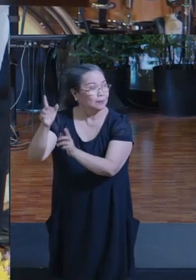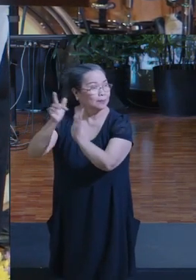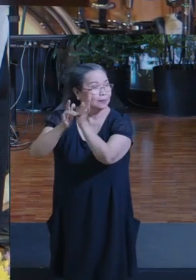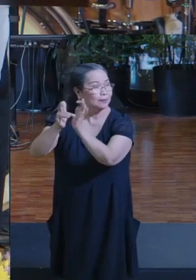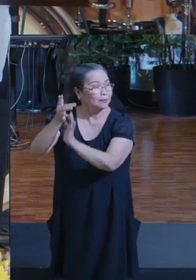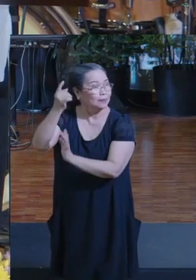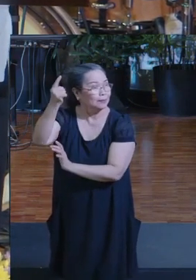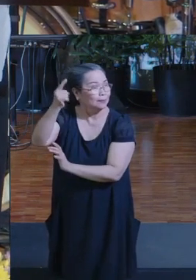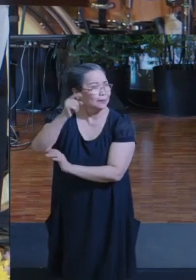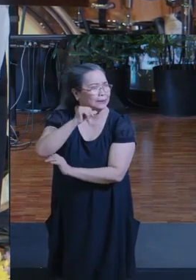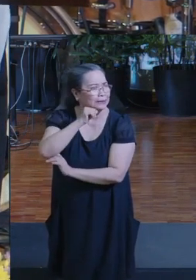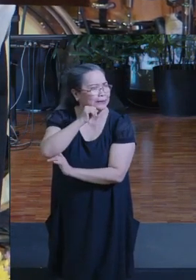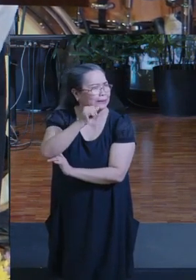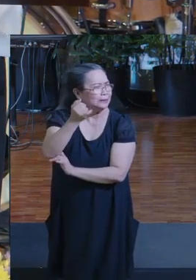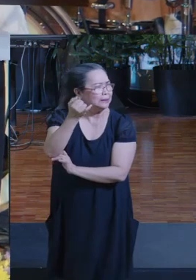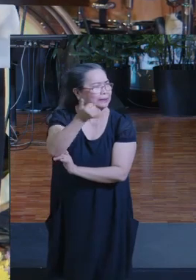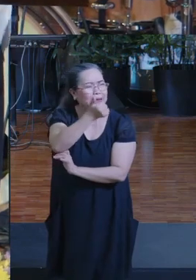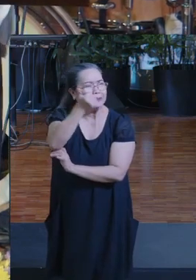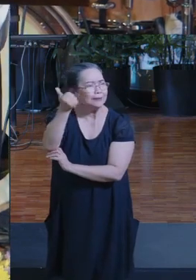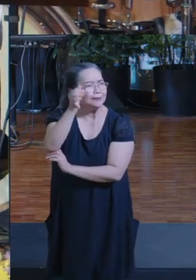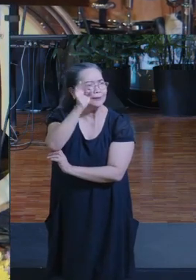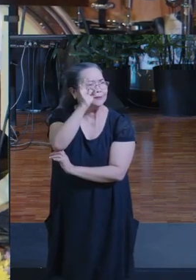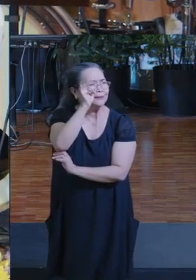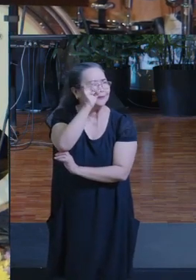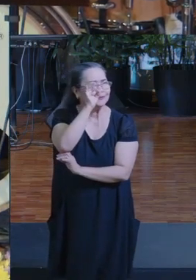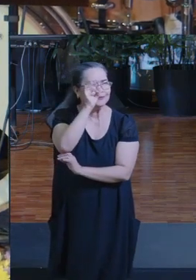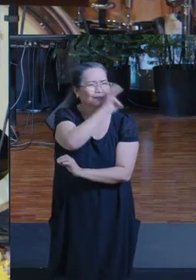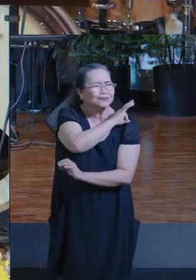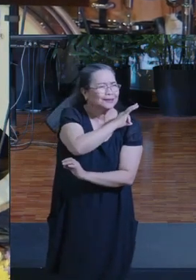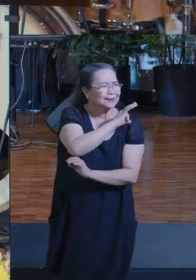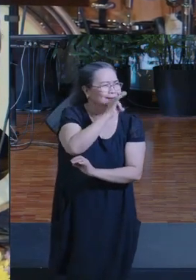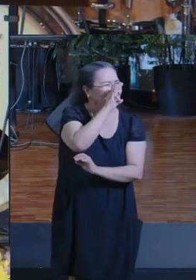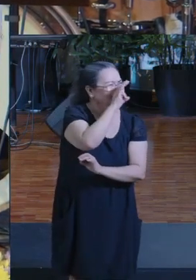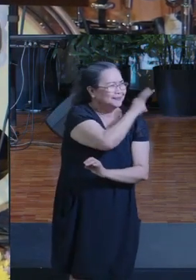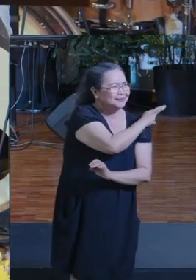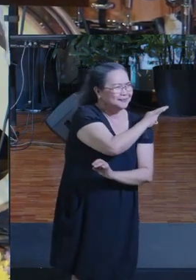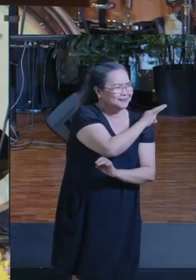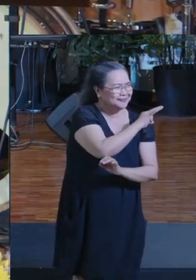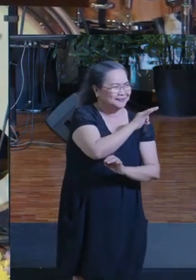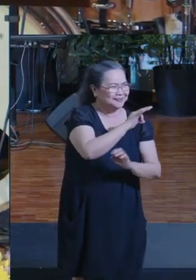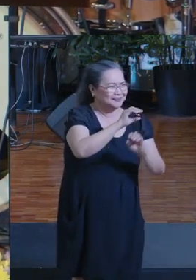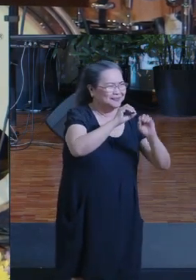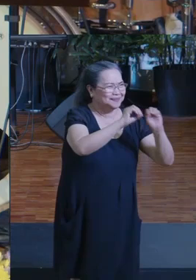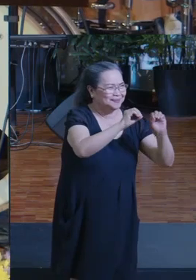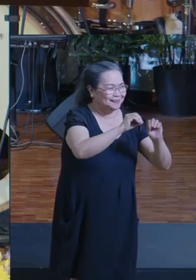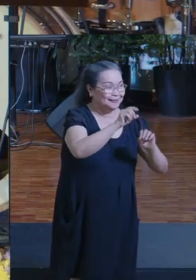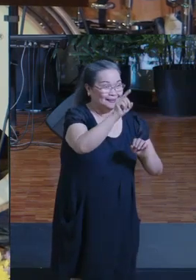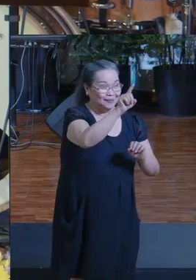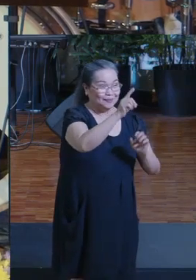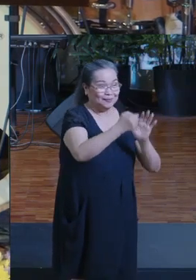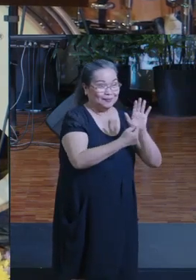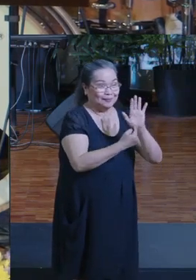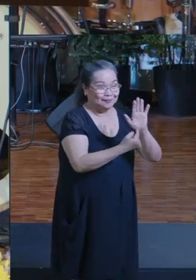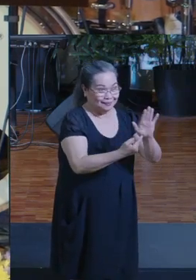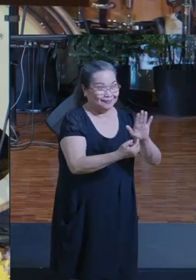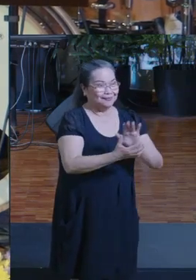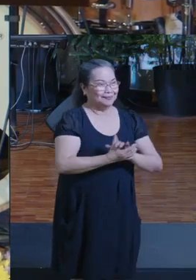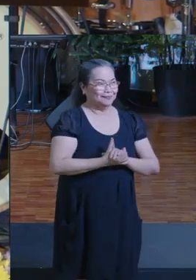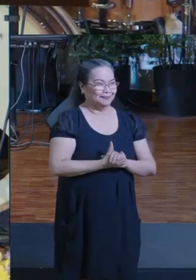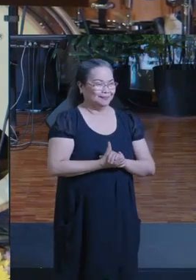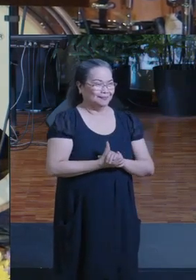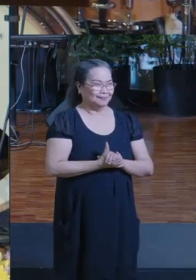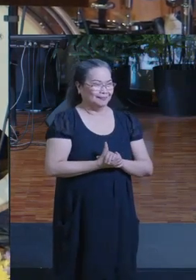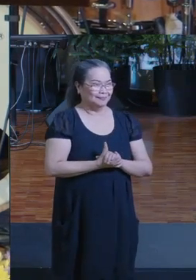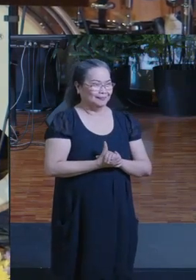lamang. Sabi niya, at para mapatunayan ko sa inyo, magbibigay ako ng human example, sabi niya.